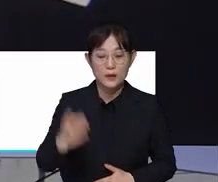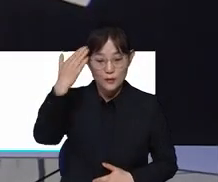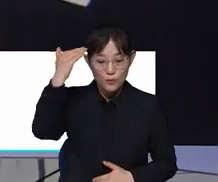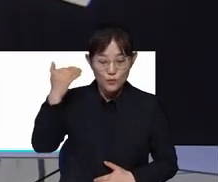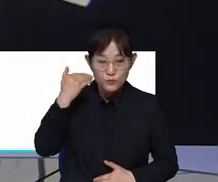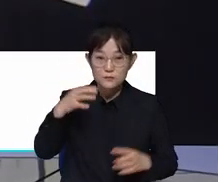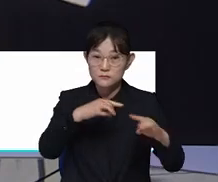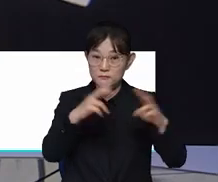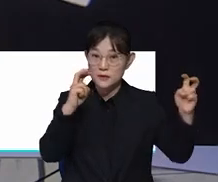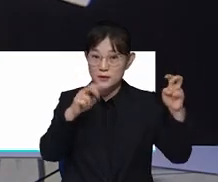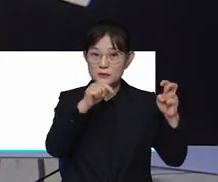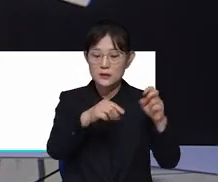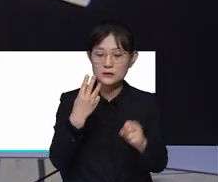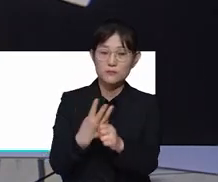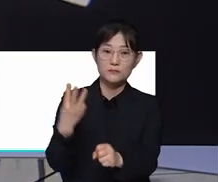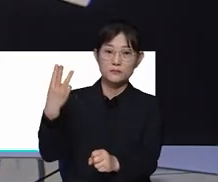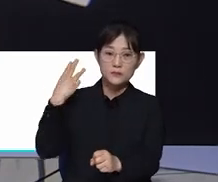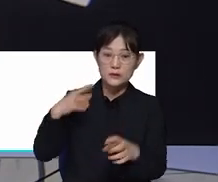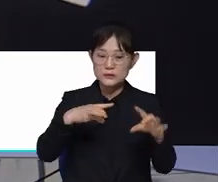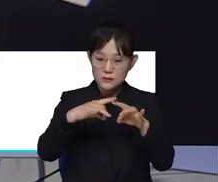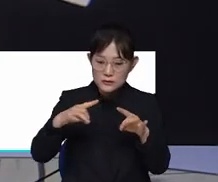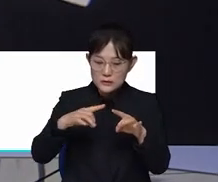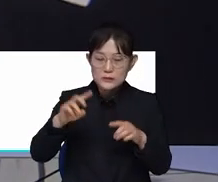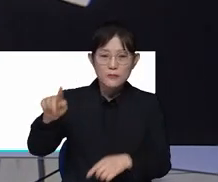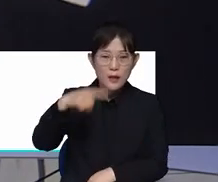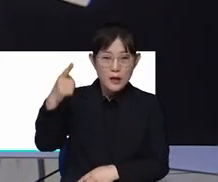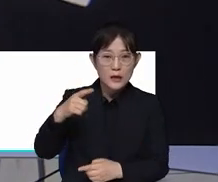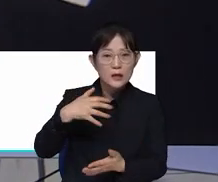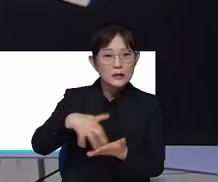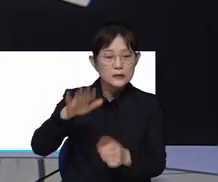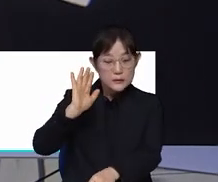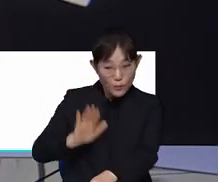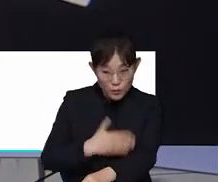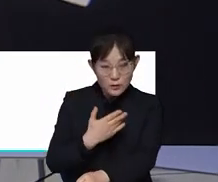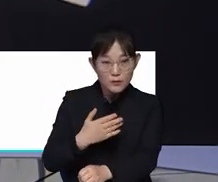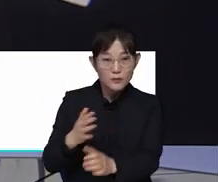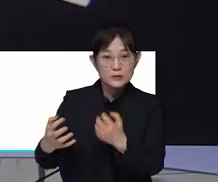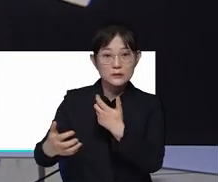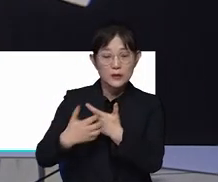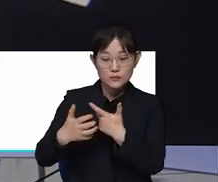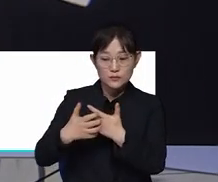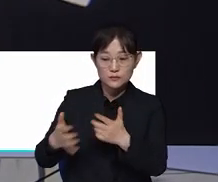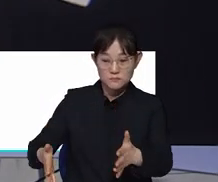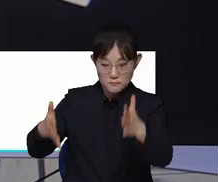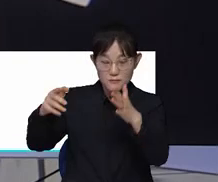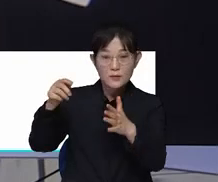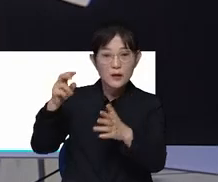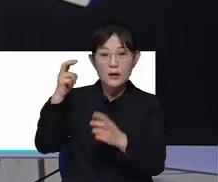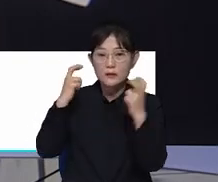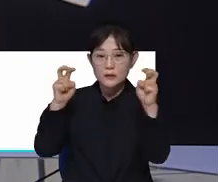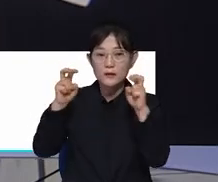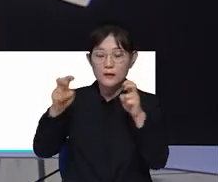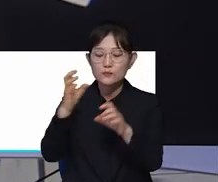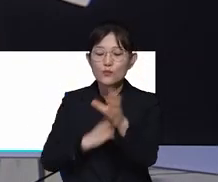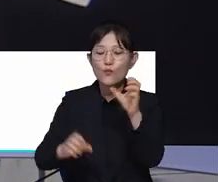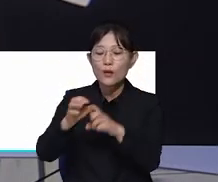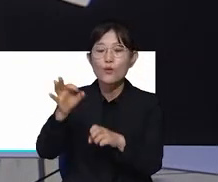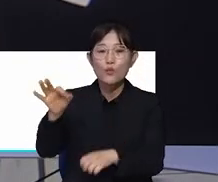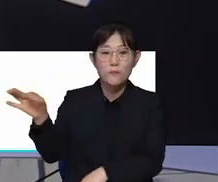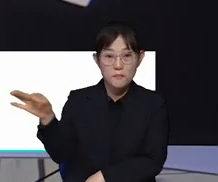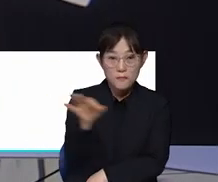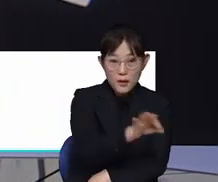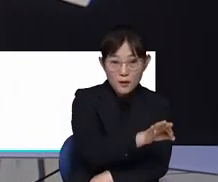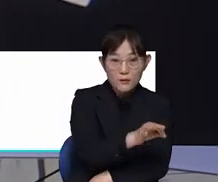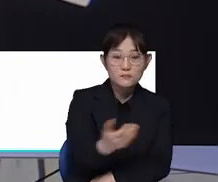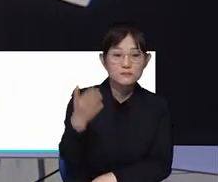한국전력이 3년 전 전력 사용량 측정이 잘못됐다며 나주해안 업체에게 추가 요금을 받아갔습니다. 그런데 지난 6월